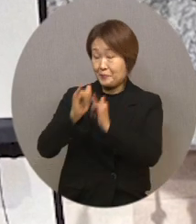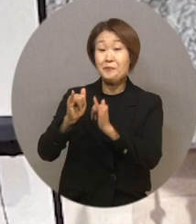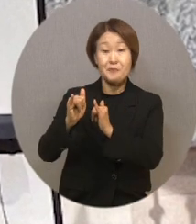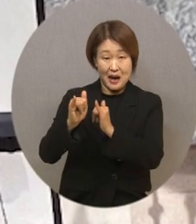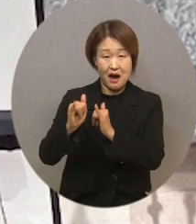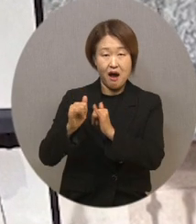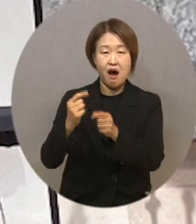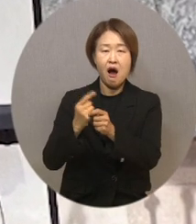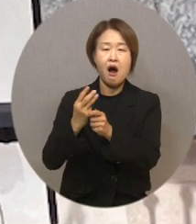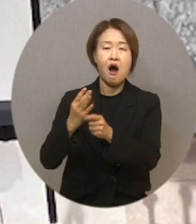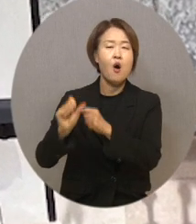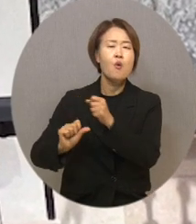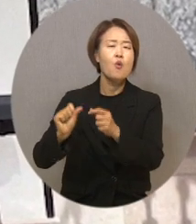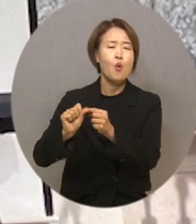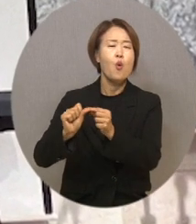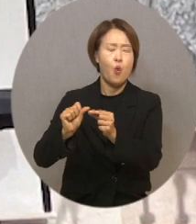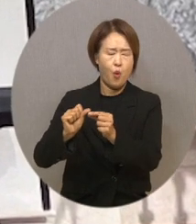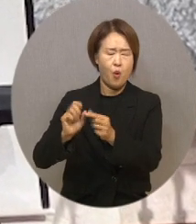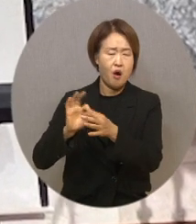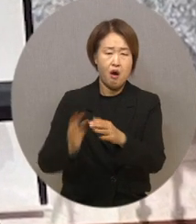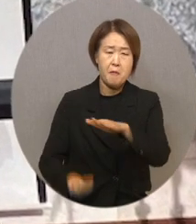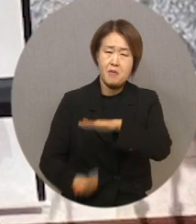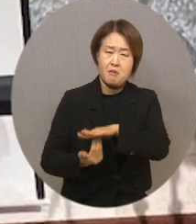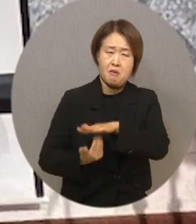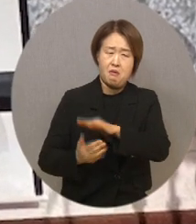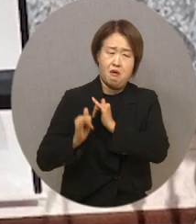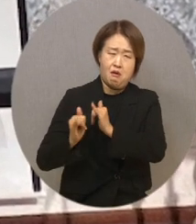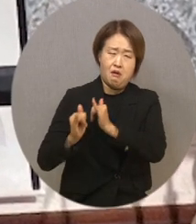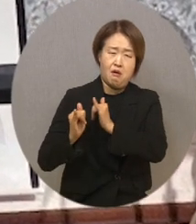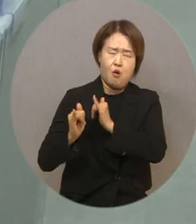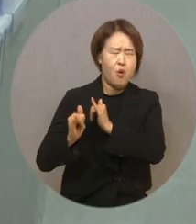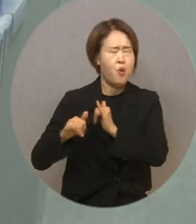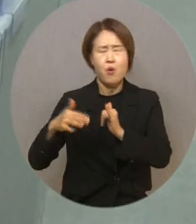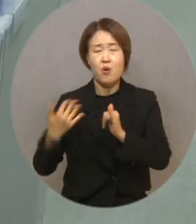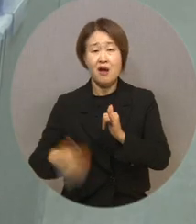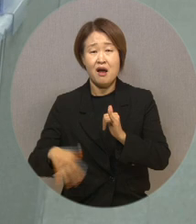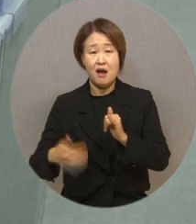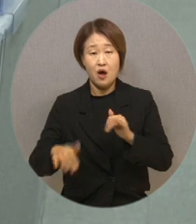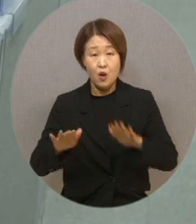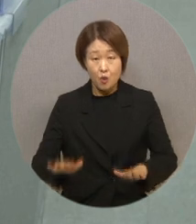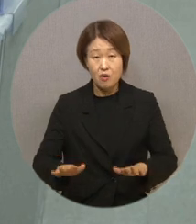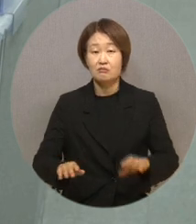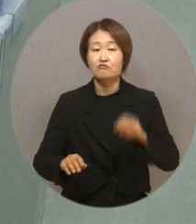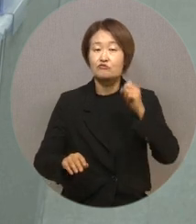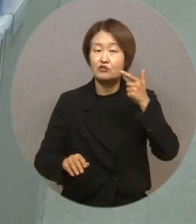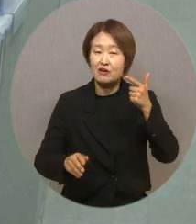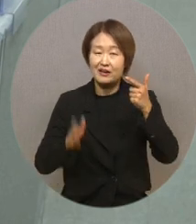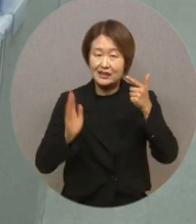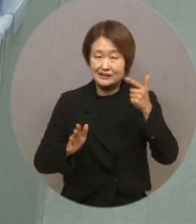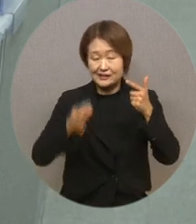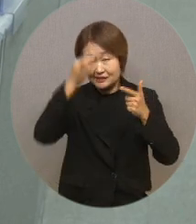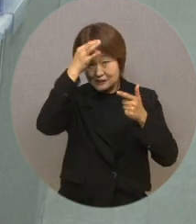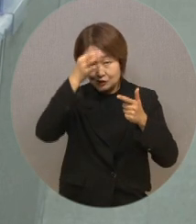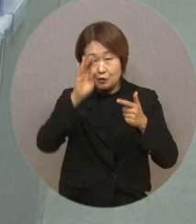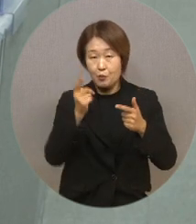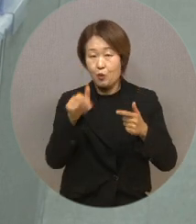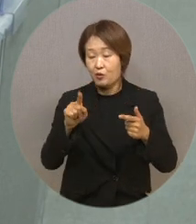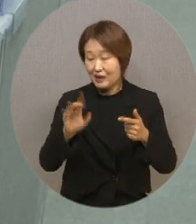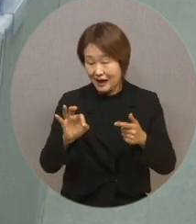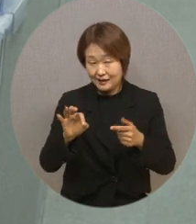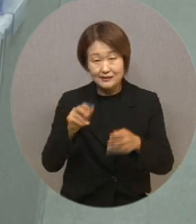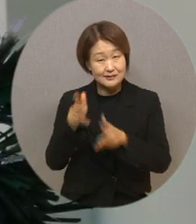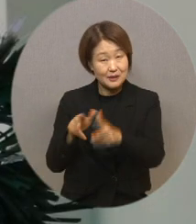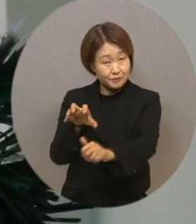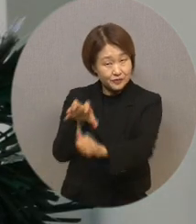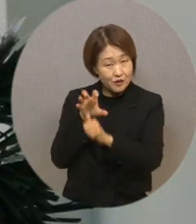수상으로 5회 연속 최우수 시설에 선정되는 쾌거를 이뤘으며 올해 상반기 기능 보강 사업을 통해 시설을